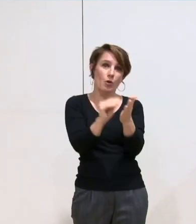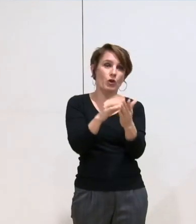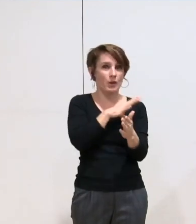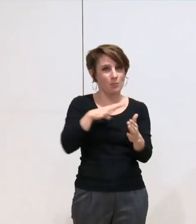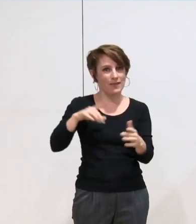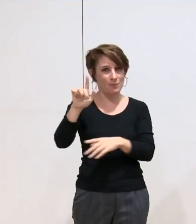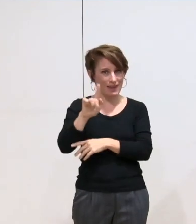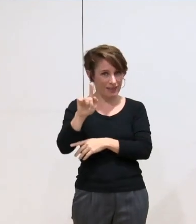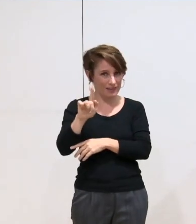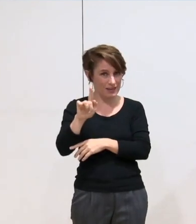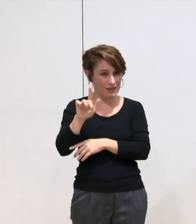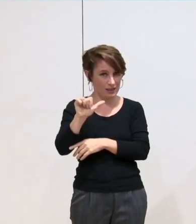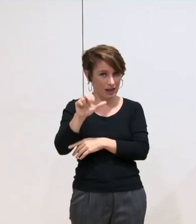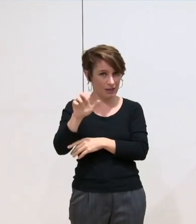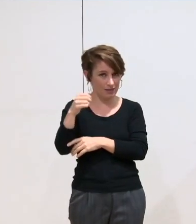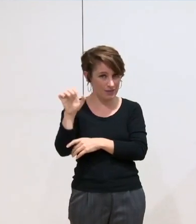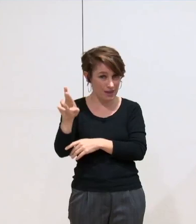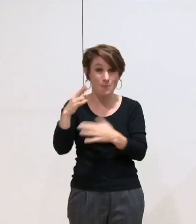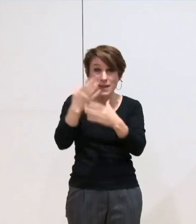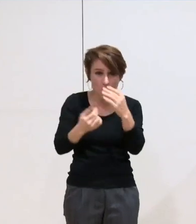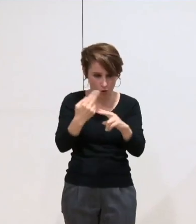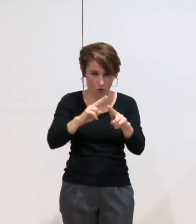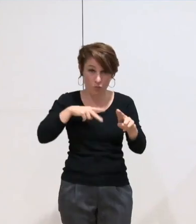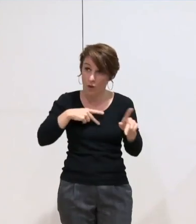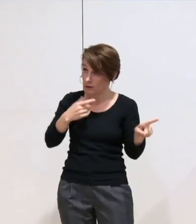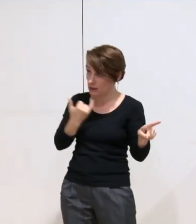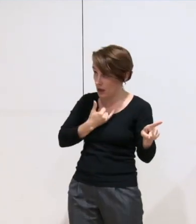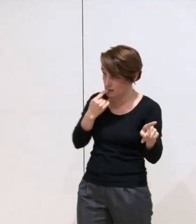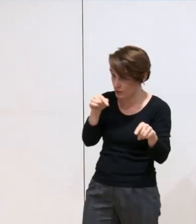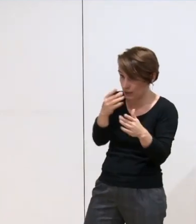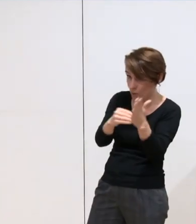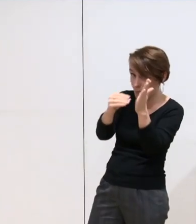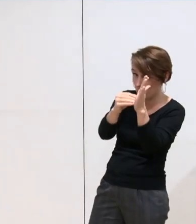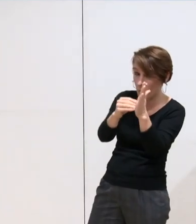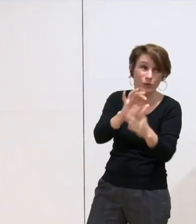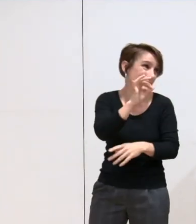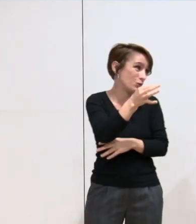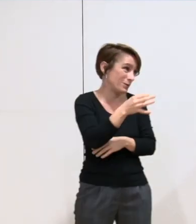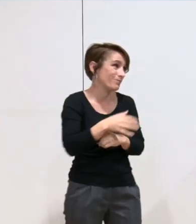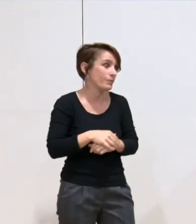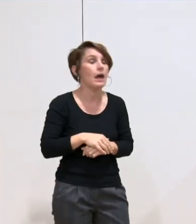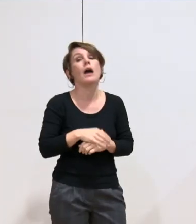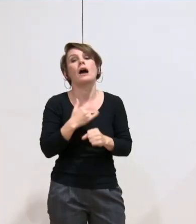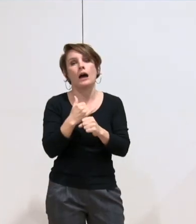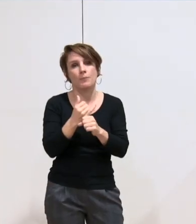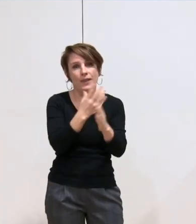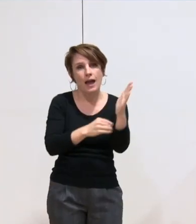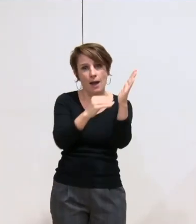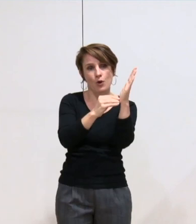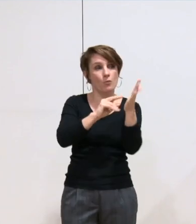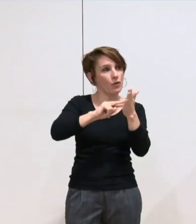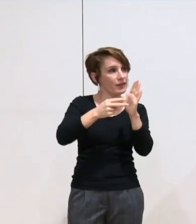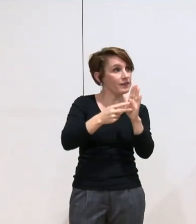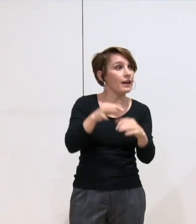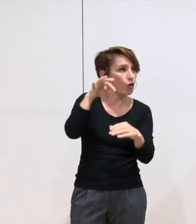Donc il faut un amendement en fait. Voilà. Très bien, il faut un amendement technique. Je le mets aux